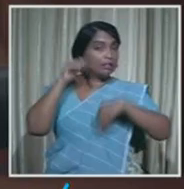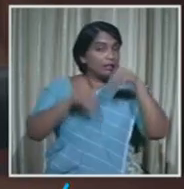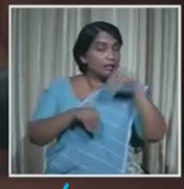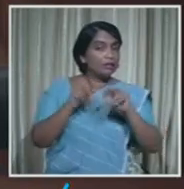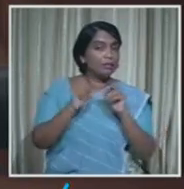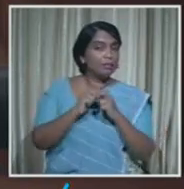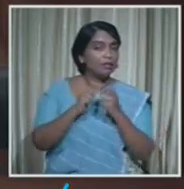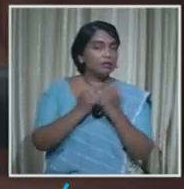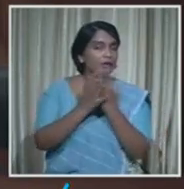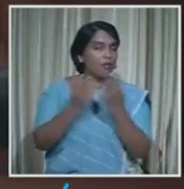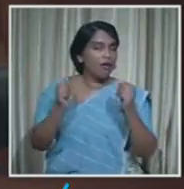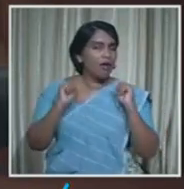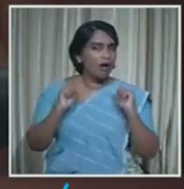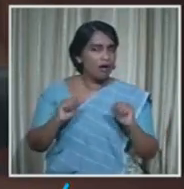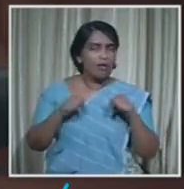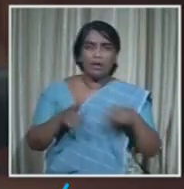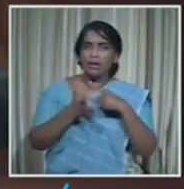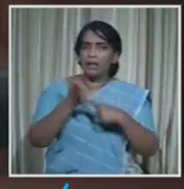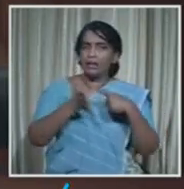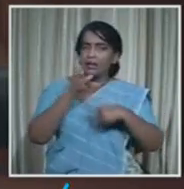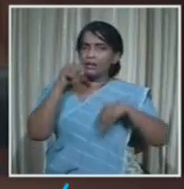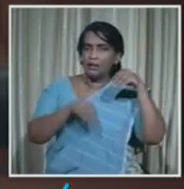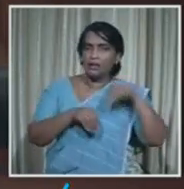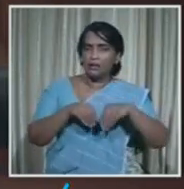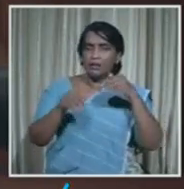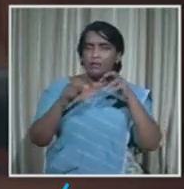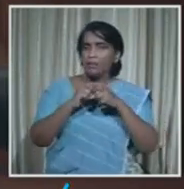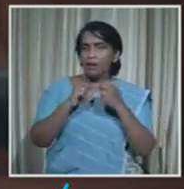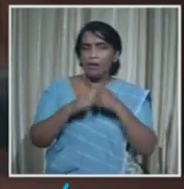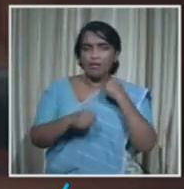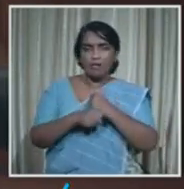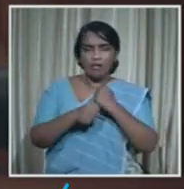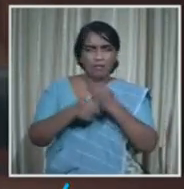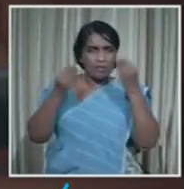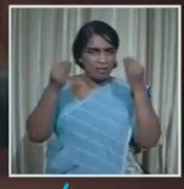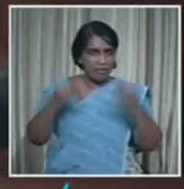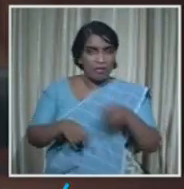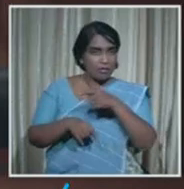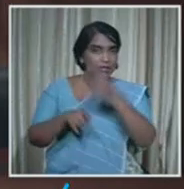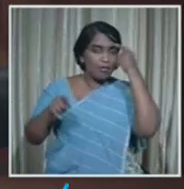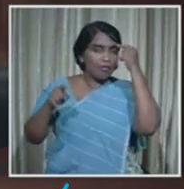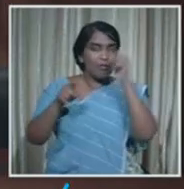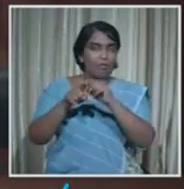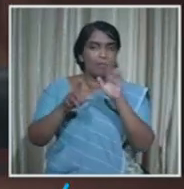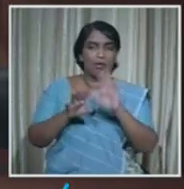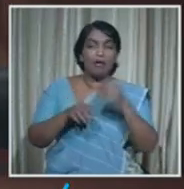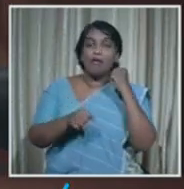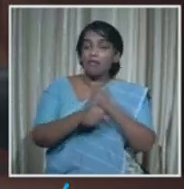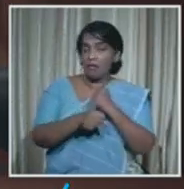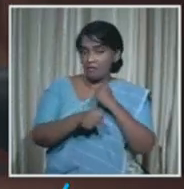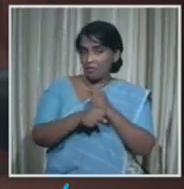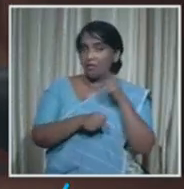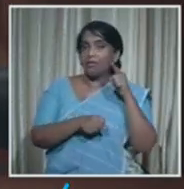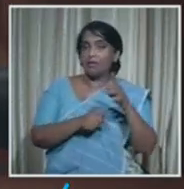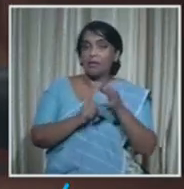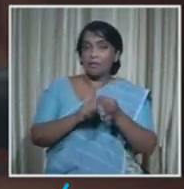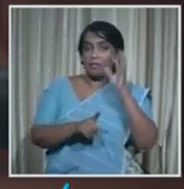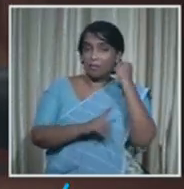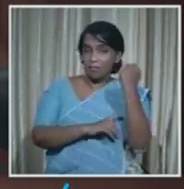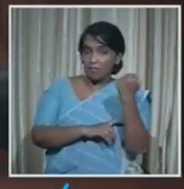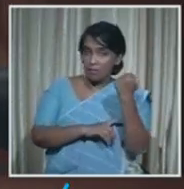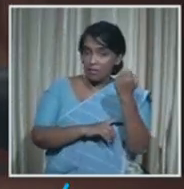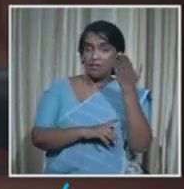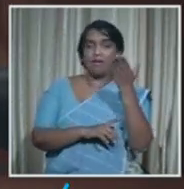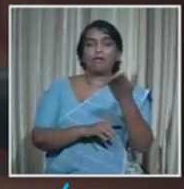කොහොමද කියලා දැන් මේ දේශපාලන අර්බුදයේ තිබෙන ආණ්ඩුවේ අස්ථාවර භාවය පිළිබඳ ප්‍රශ්නයක් නෙවෙයි මොකද ආණ්ඩුව විදායක ජනාධිපති ධුරයේ